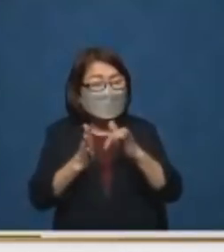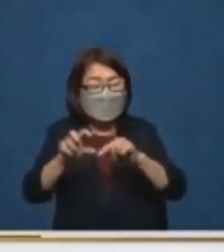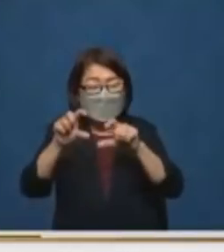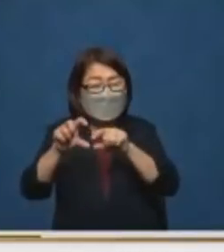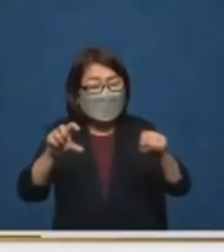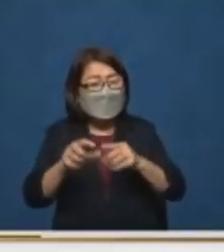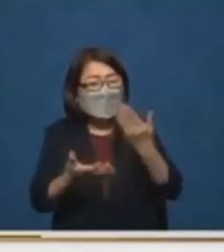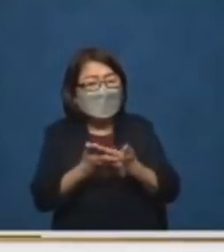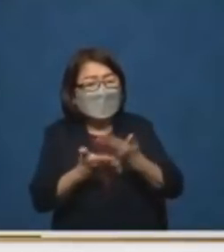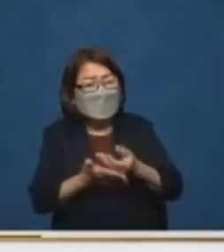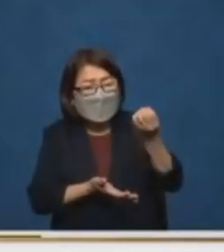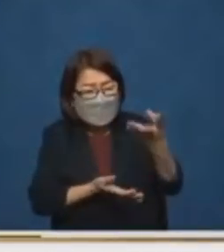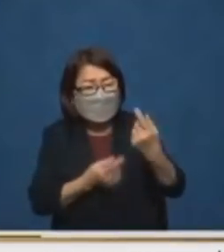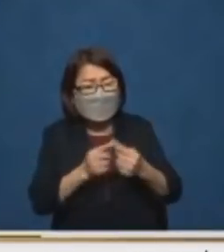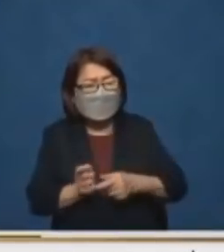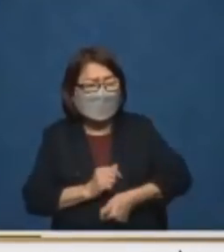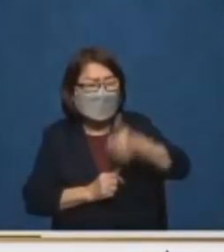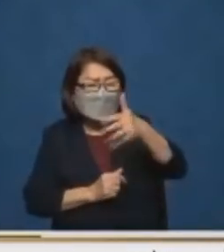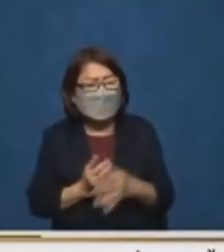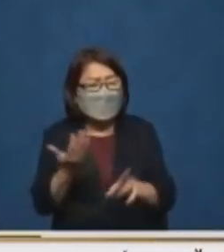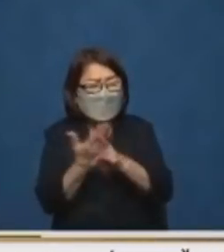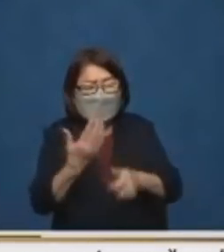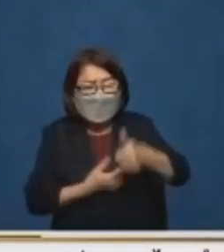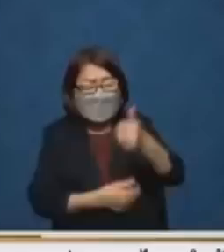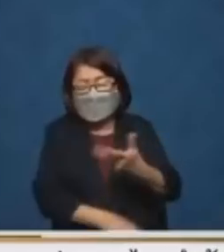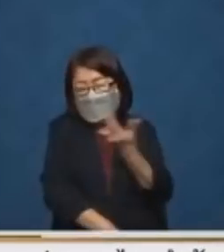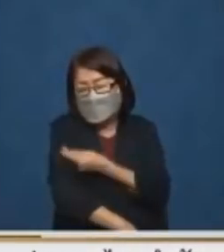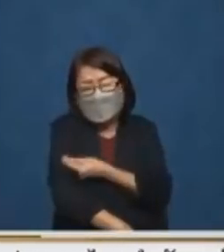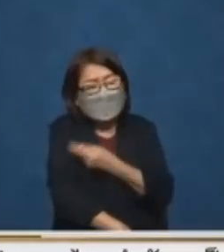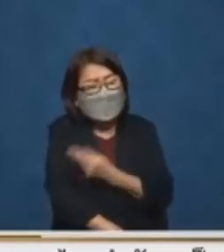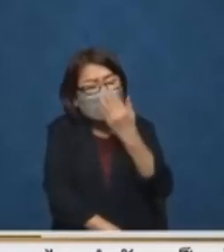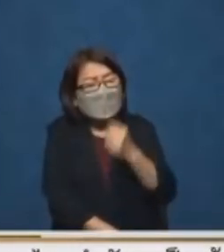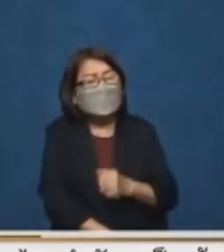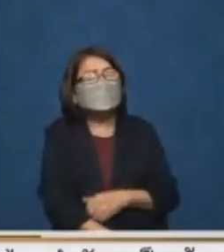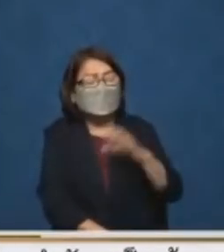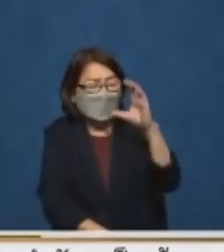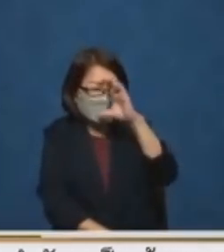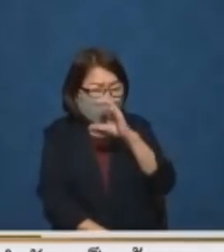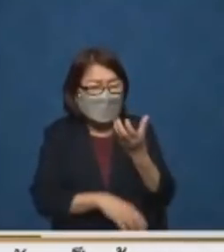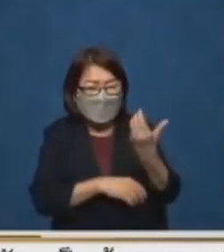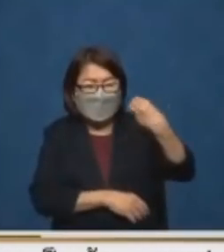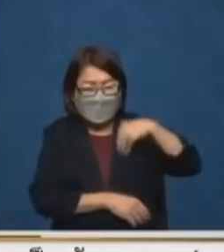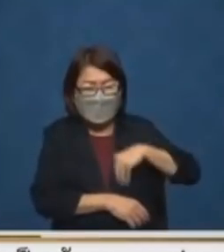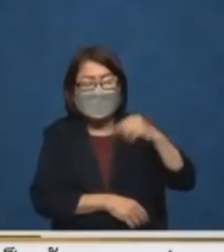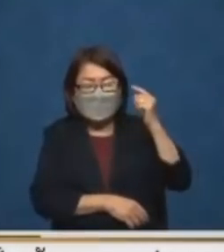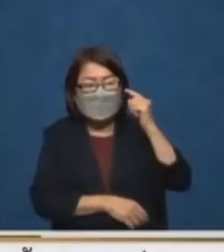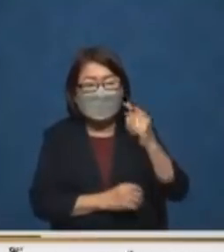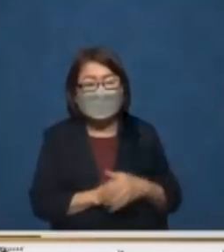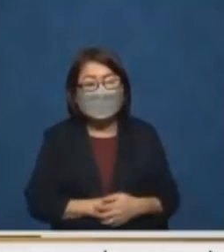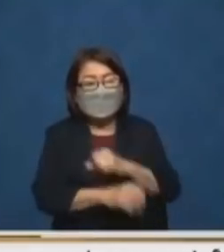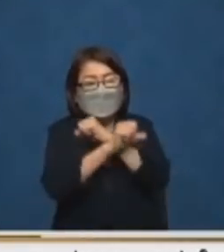มีราคาแพงมาชีดให้คนไทยเพื่อหาผนประโยชน์เปิดกั้นวักซีนที่มประสิทธิภาพสูงสุด